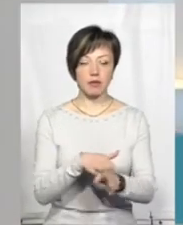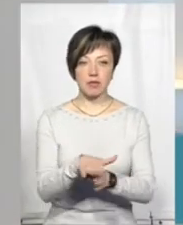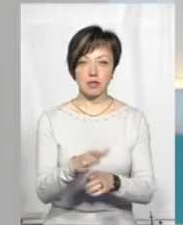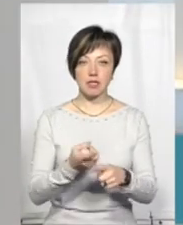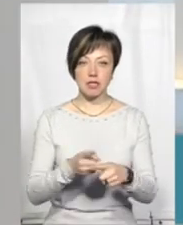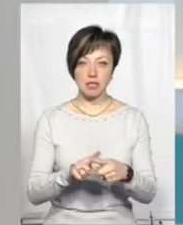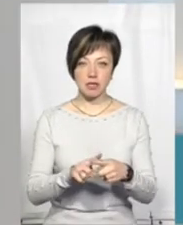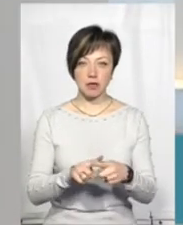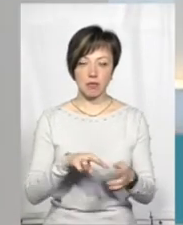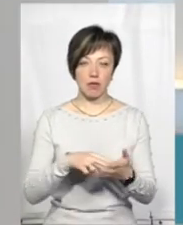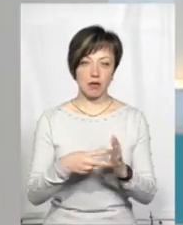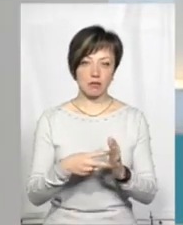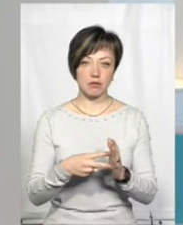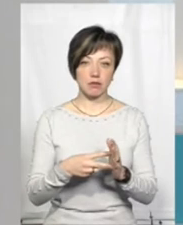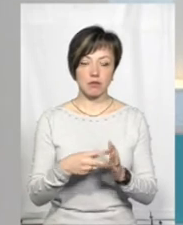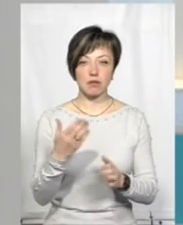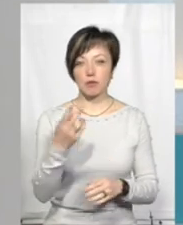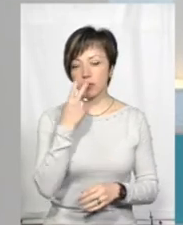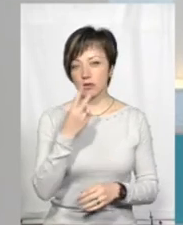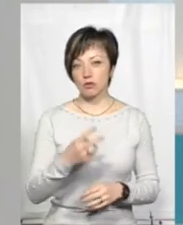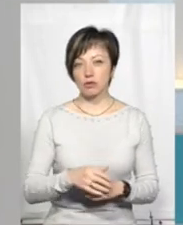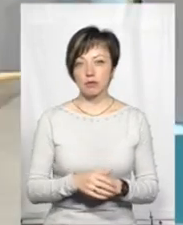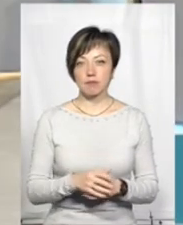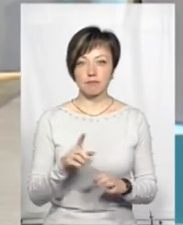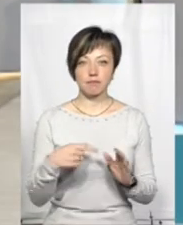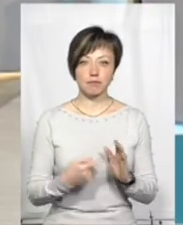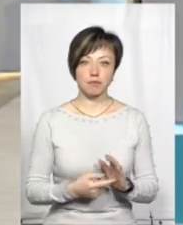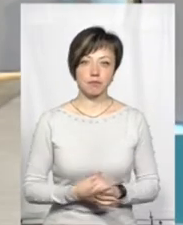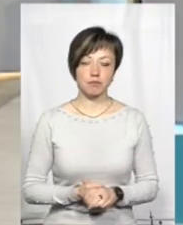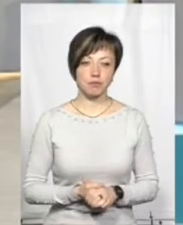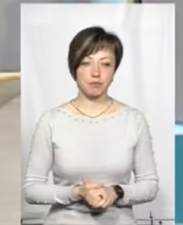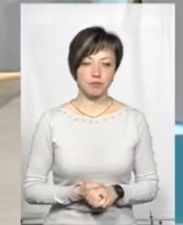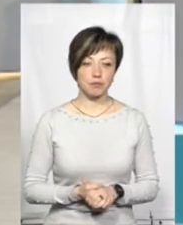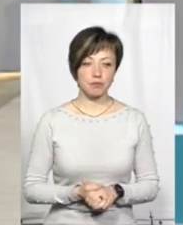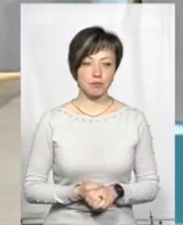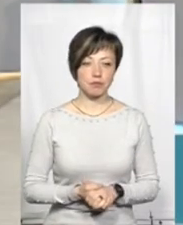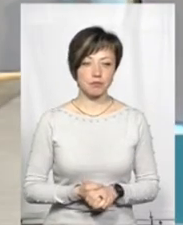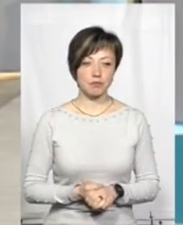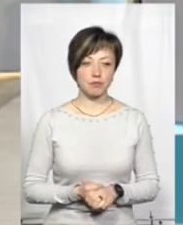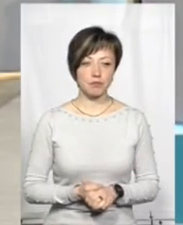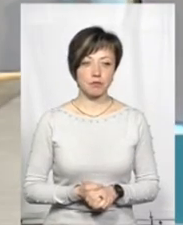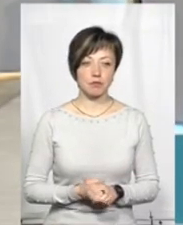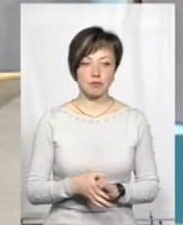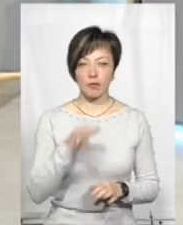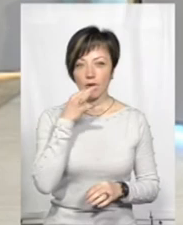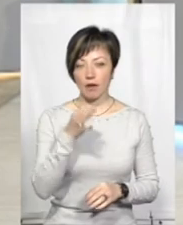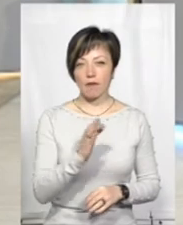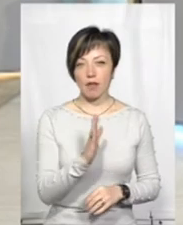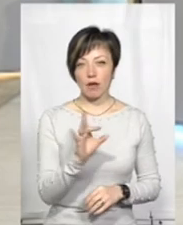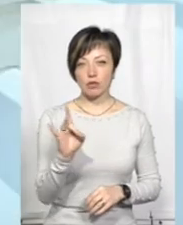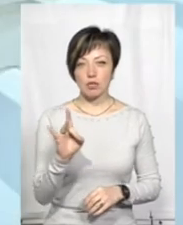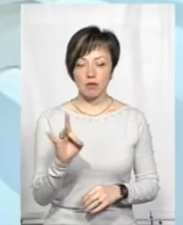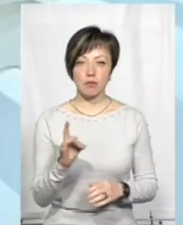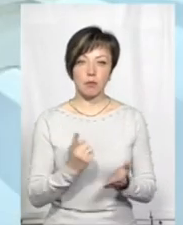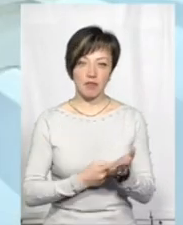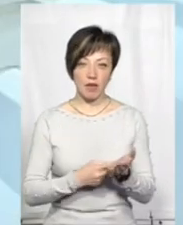реалізації оцих от планів ви бачите? Які б ви назвали? То, що і сказав Валерій Ростиславович, це, звичайно,